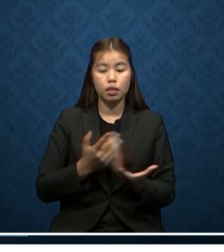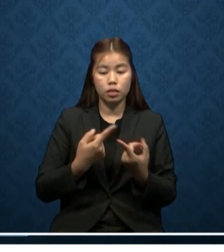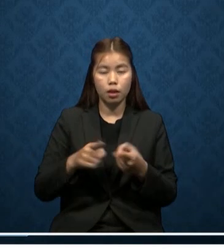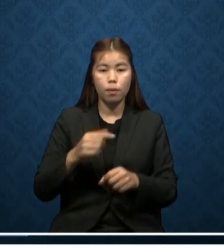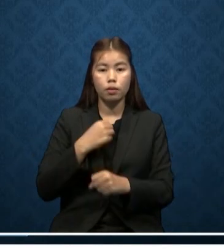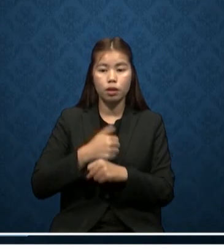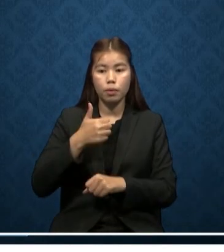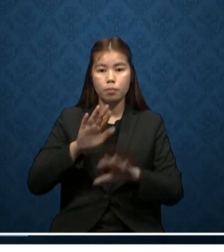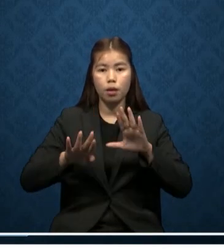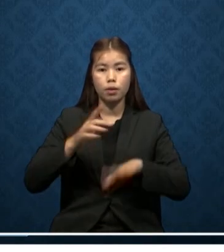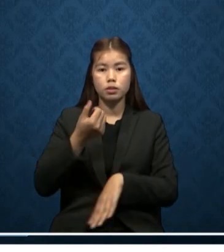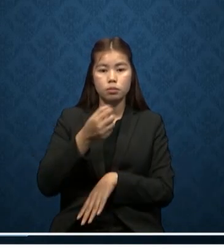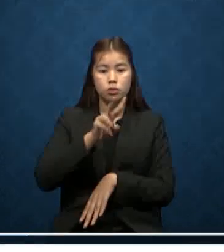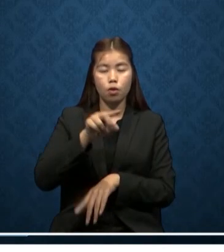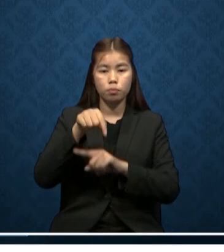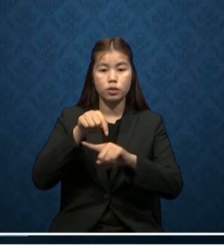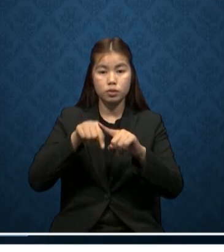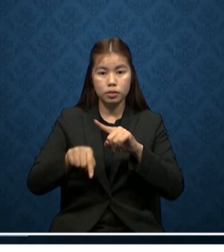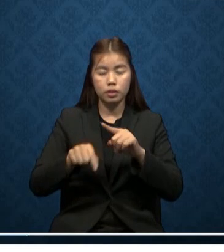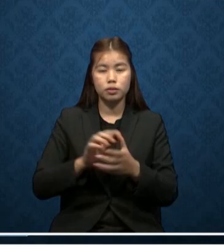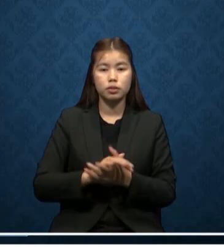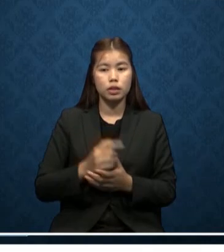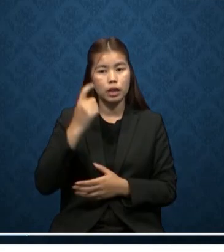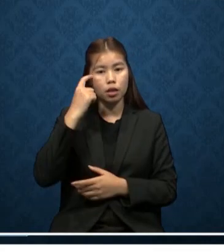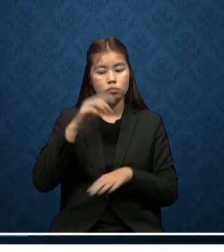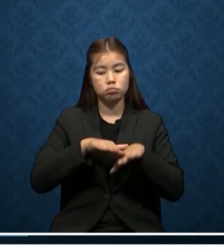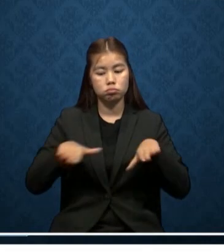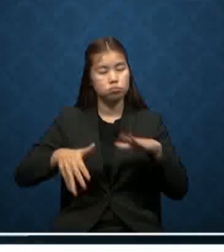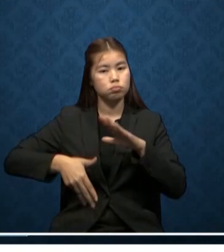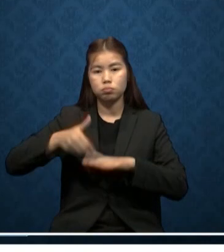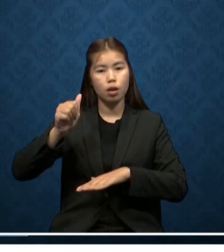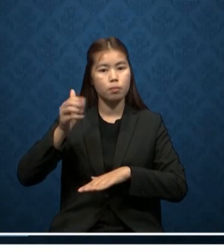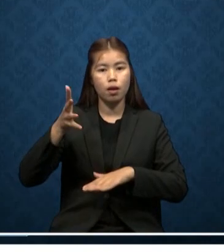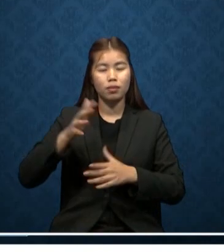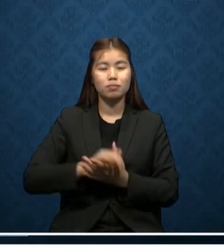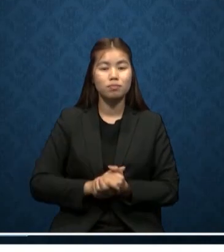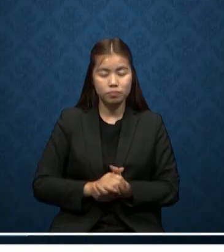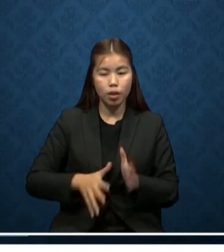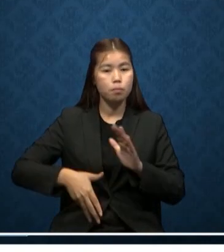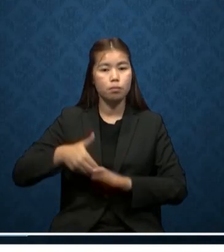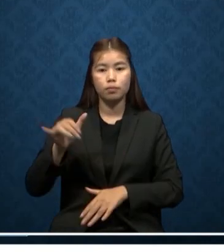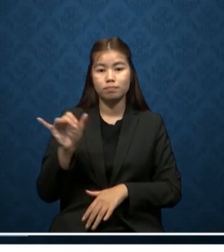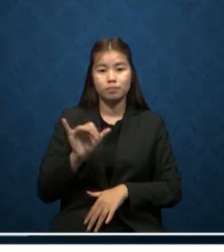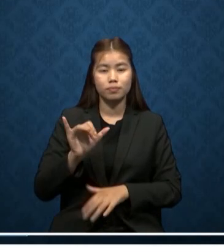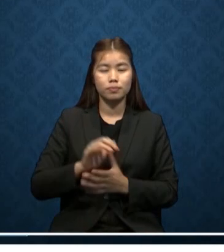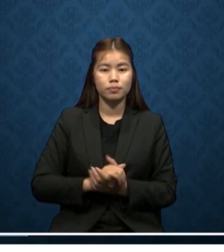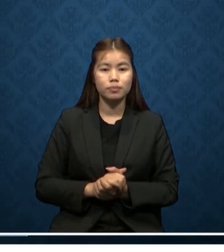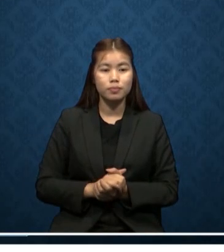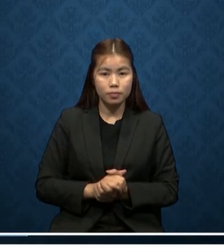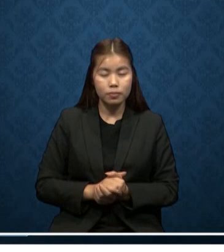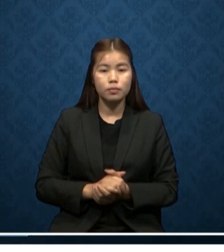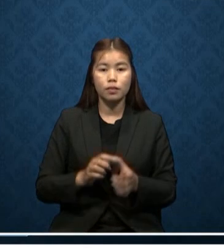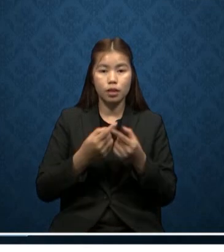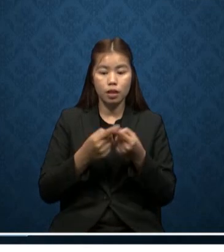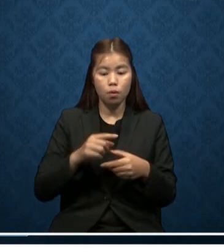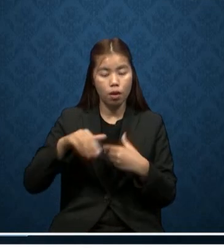แค่เพียง 12%นะครับก็ถือว่าไม่บรรลุเป้าหมายในขั้นวิกฤตนะครับแต่แต่พอใน